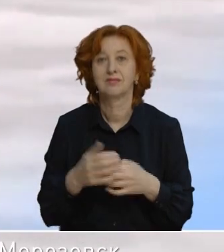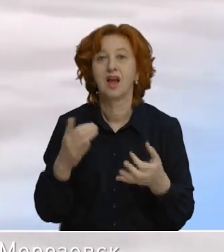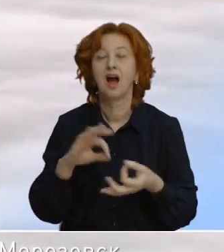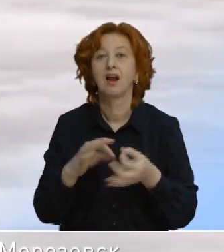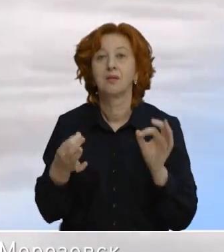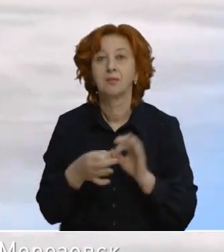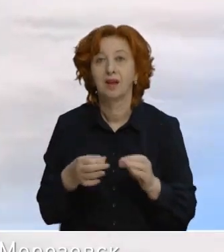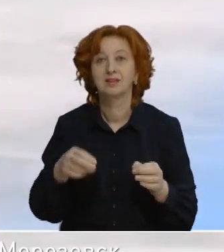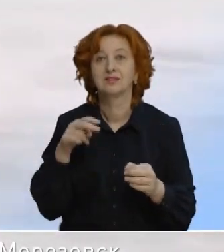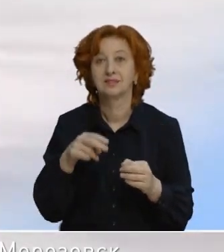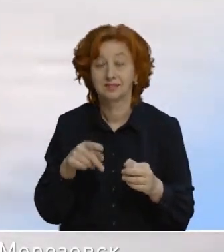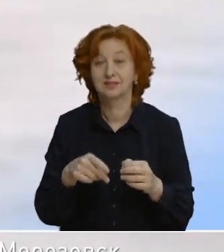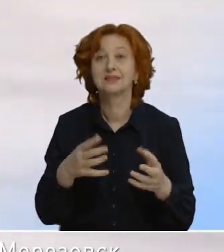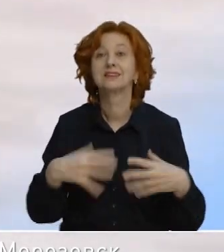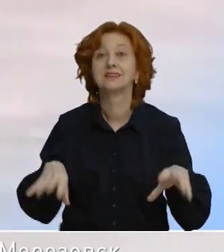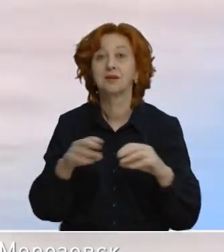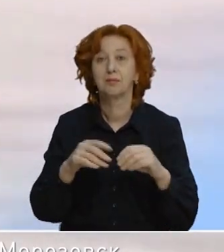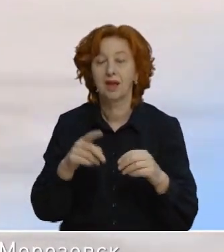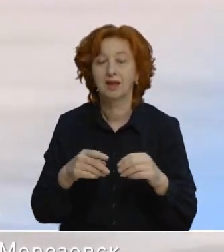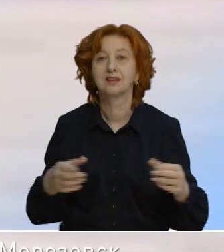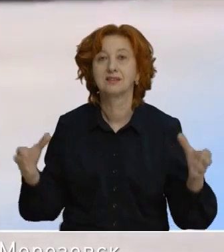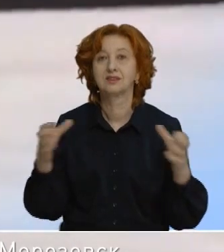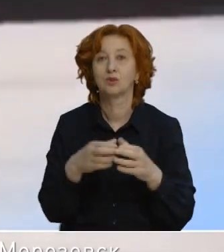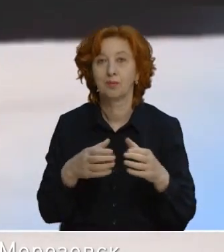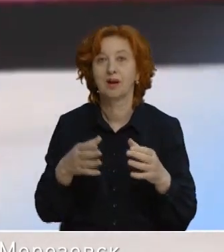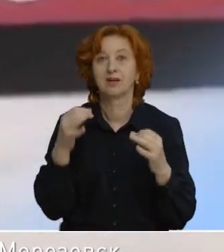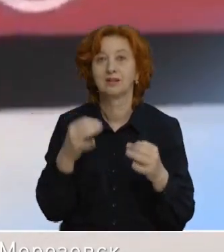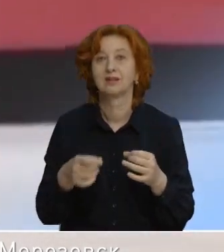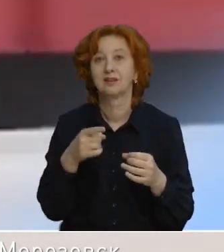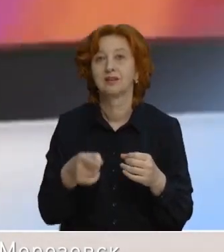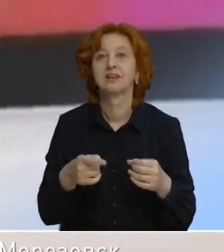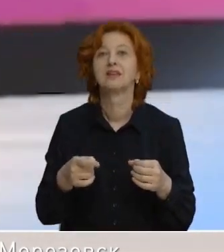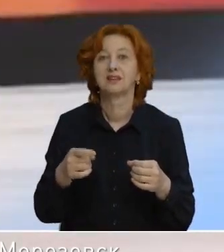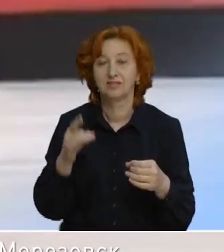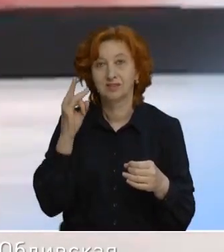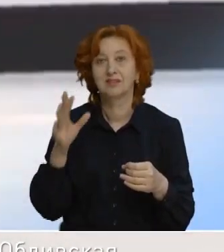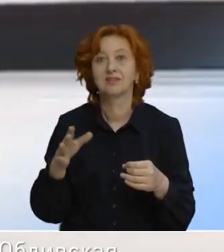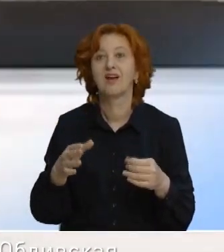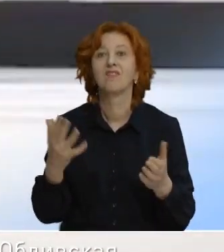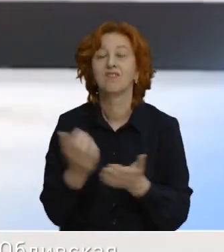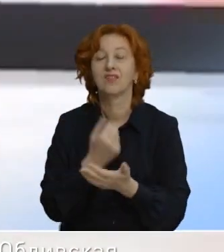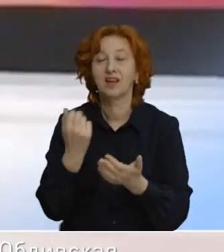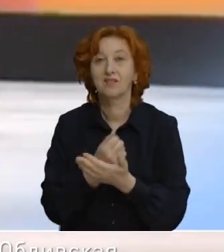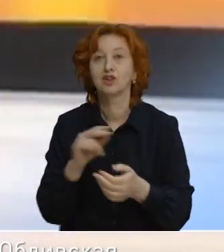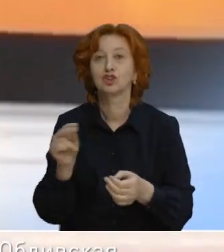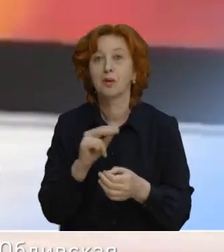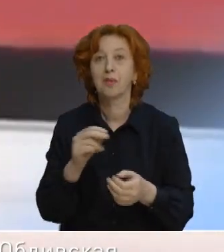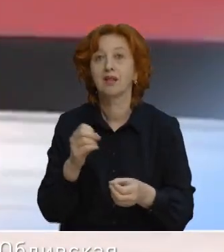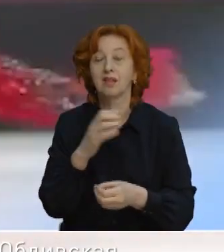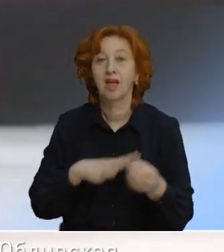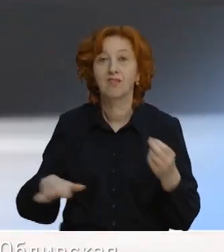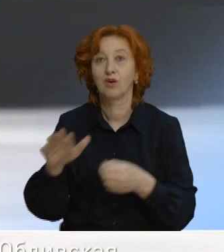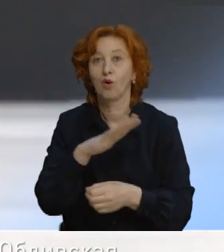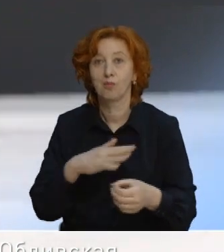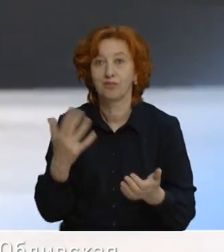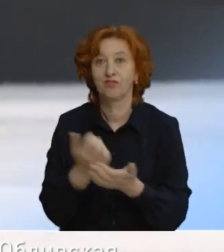Олимпиада 2006 в Турине. Ирина Слуцкая – бронзовый призер. В этом же году фигуристка выигрывает чемпионат Европы. И такие